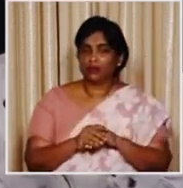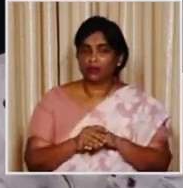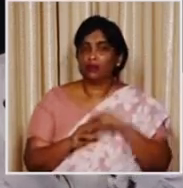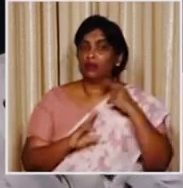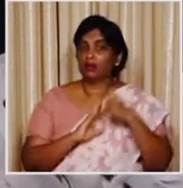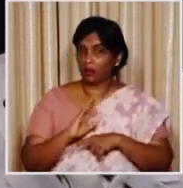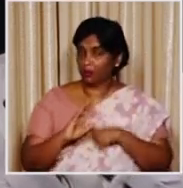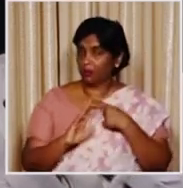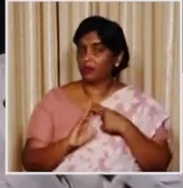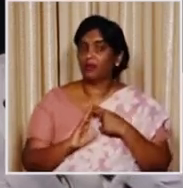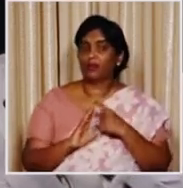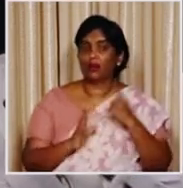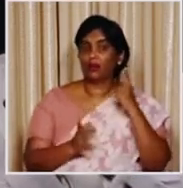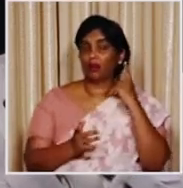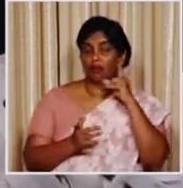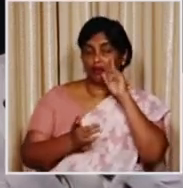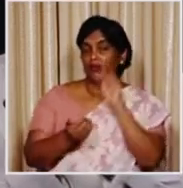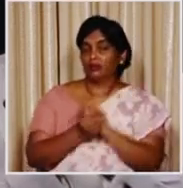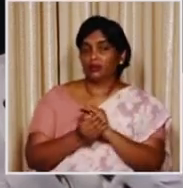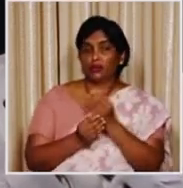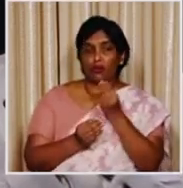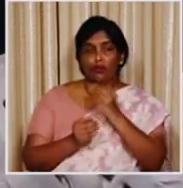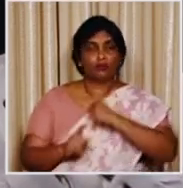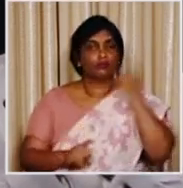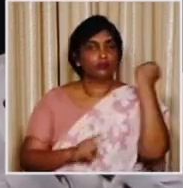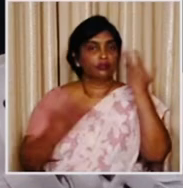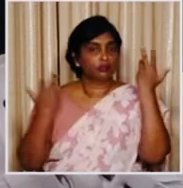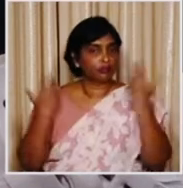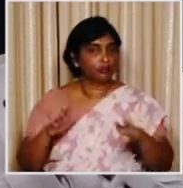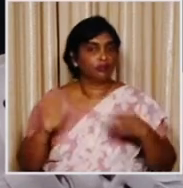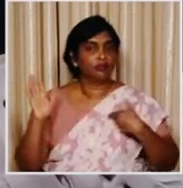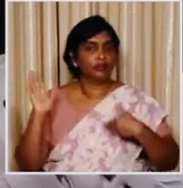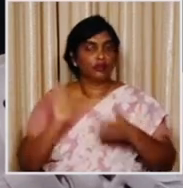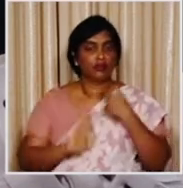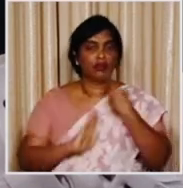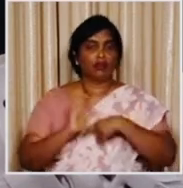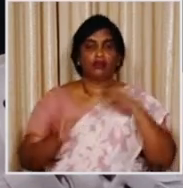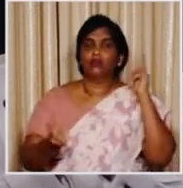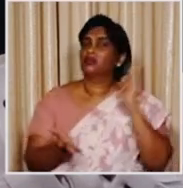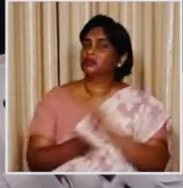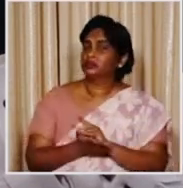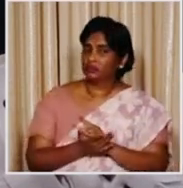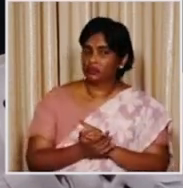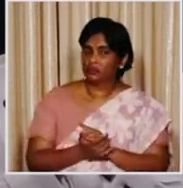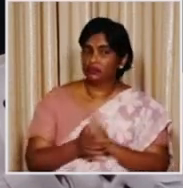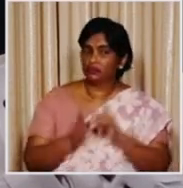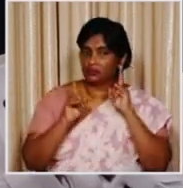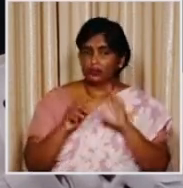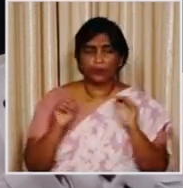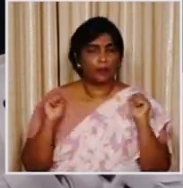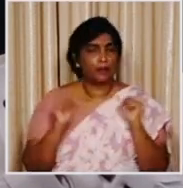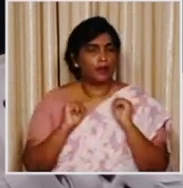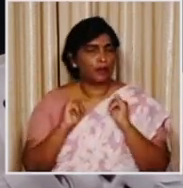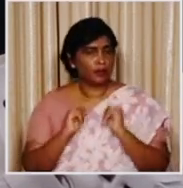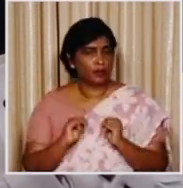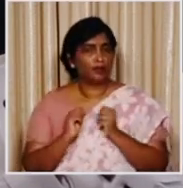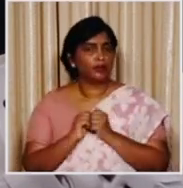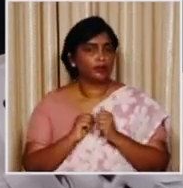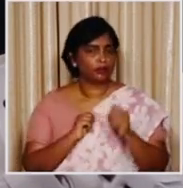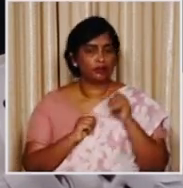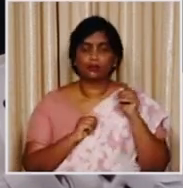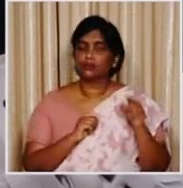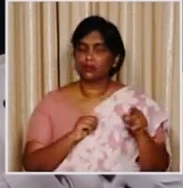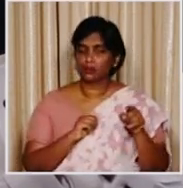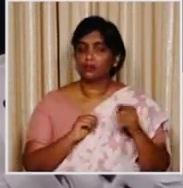රටේ ආරක්ෂාවේ පොඩි සමුළුවක් තියලා යනවා මේ ලංකාවට ඇවිල්ලා. ඉතින් ඒ වගේ භයංකාර දෙයක් සිදු වෙන යනකොට.